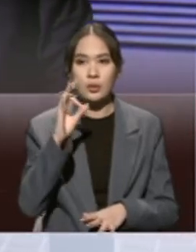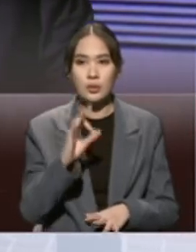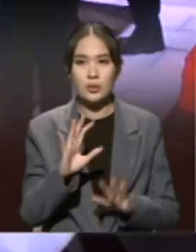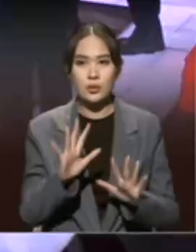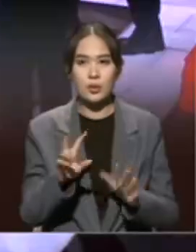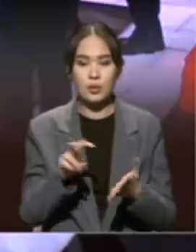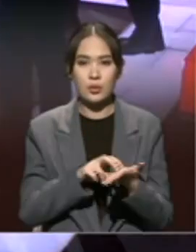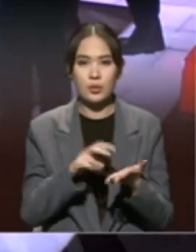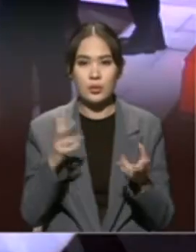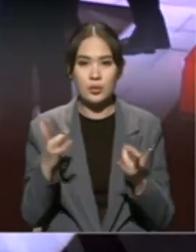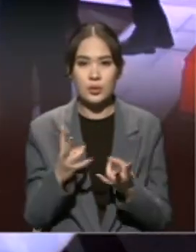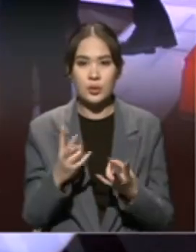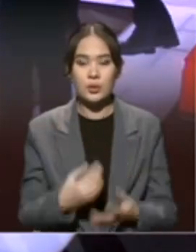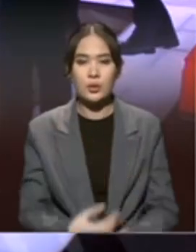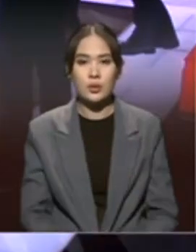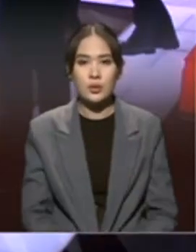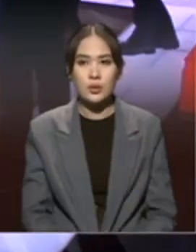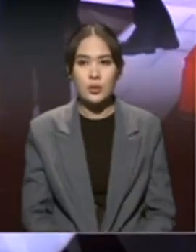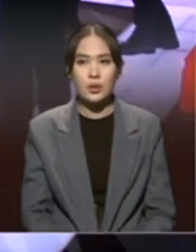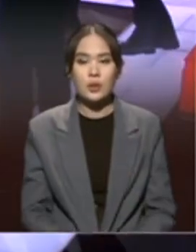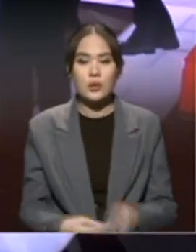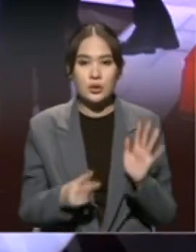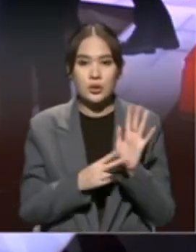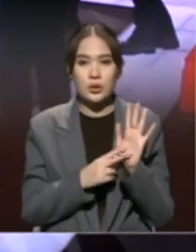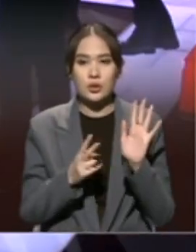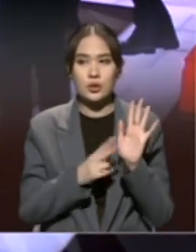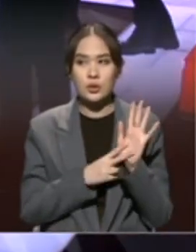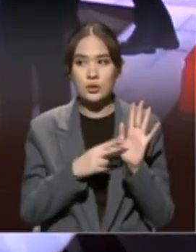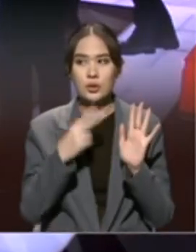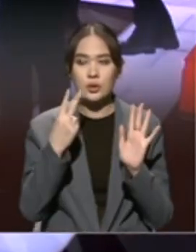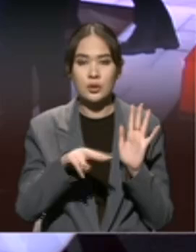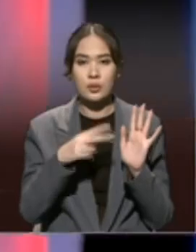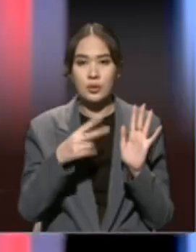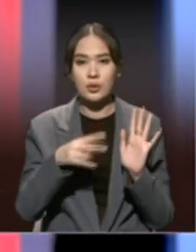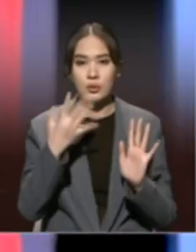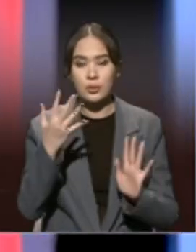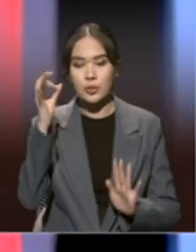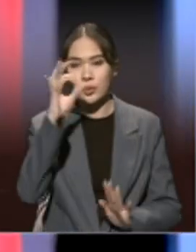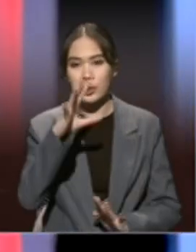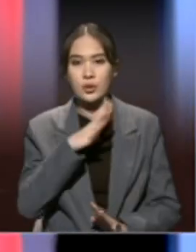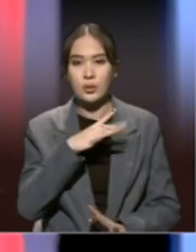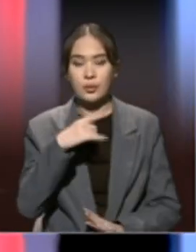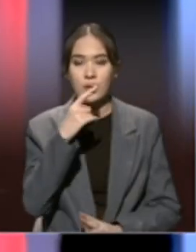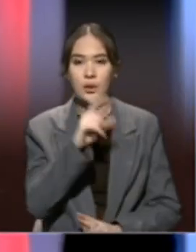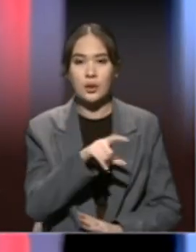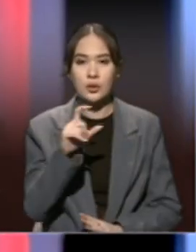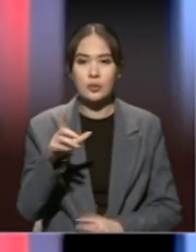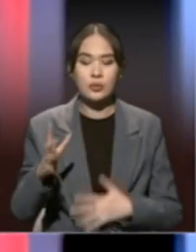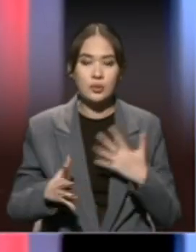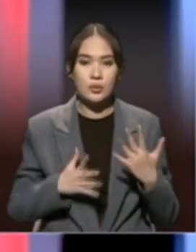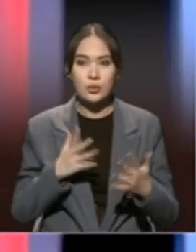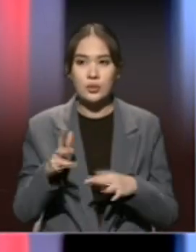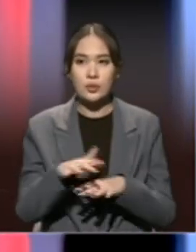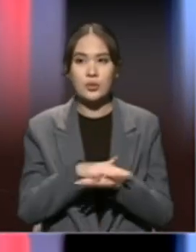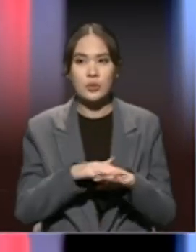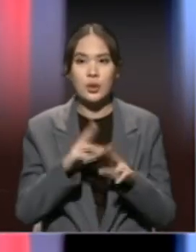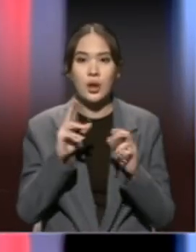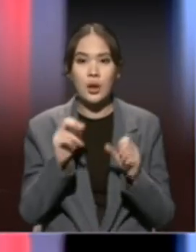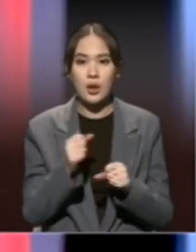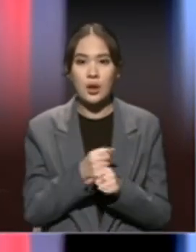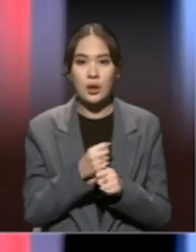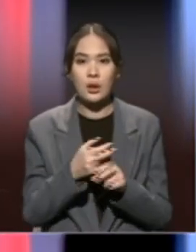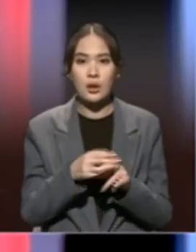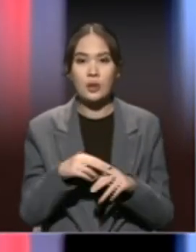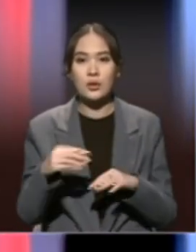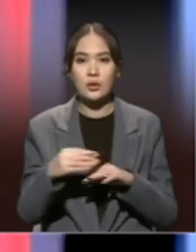керек. Бағана өзіңіз айттыңыз ғой, бізде осы 7-20-25 қалай қосылып еді, сол кезде біздің азаматтарымыз, әсіре белсенді азаматтарымыз қалай істеді? Бірінші